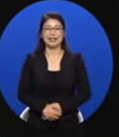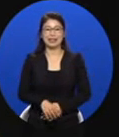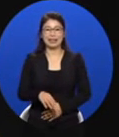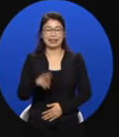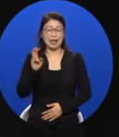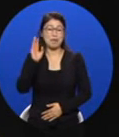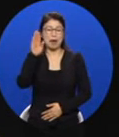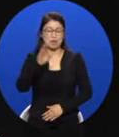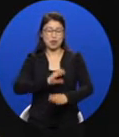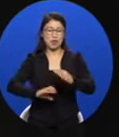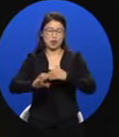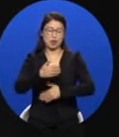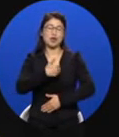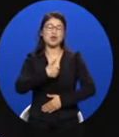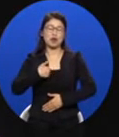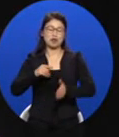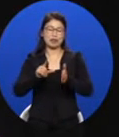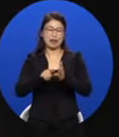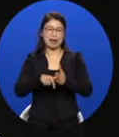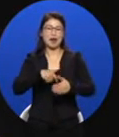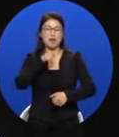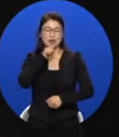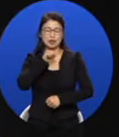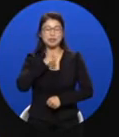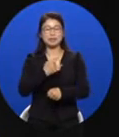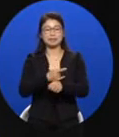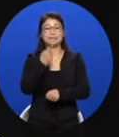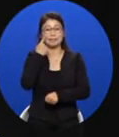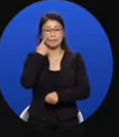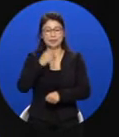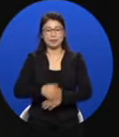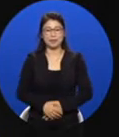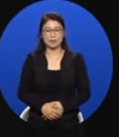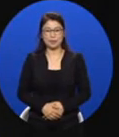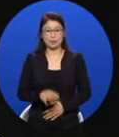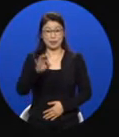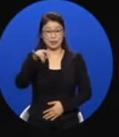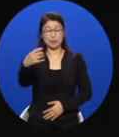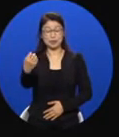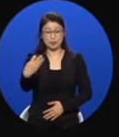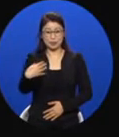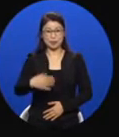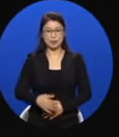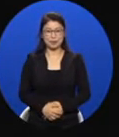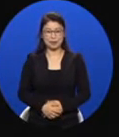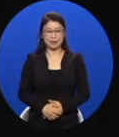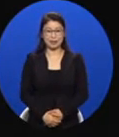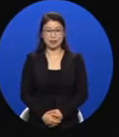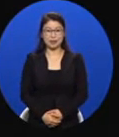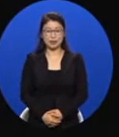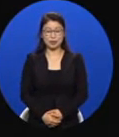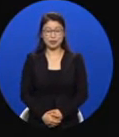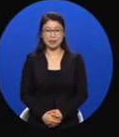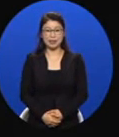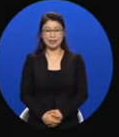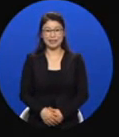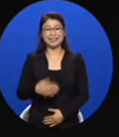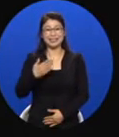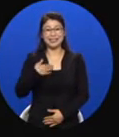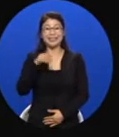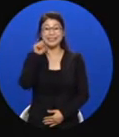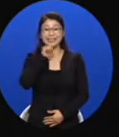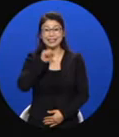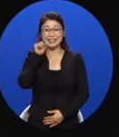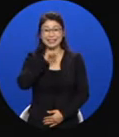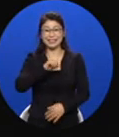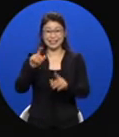많이 여유를 갖고 즐겨보도록 하겠습니다. 네, 위성곤 후보님. 네, 말씀해 주십시오. 아, 저는 이제 여가